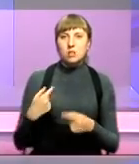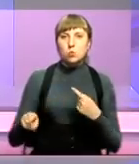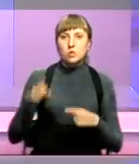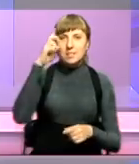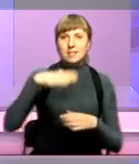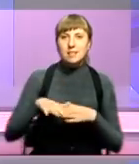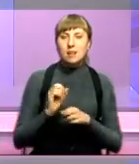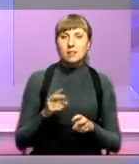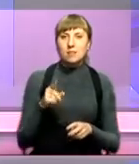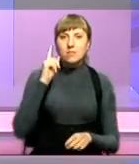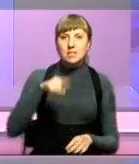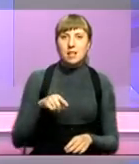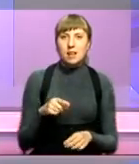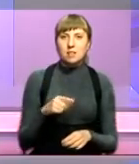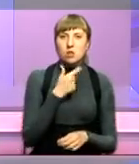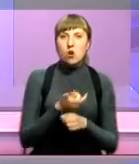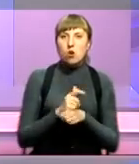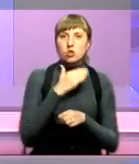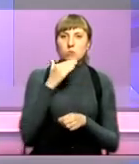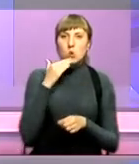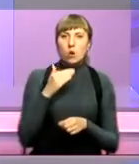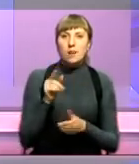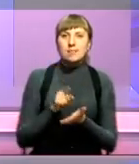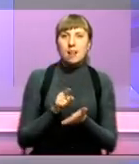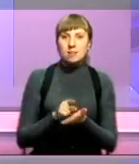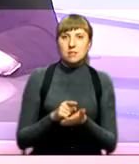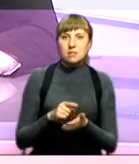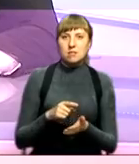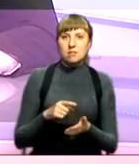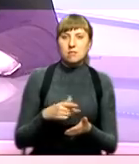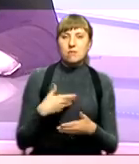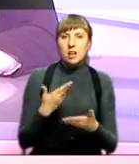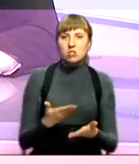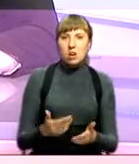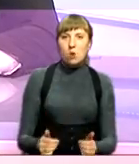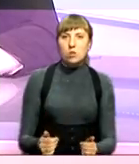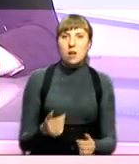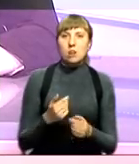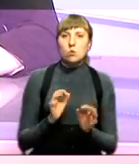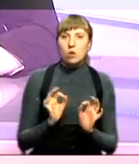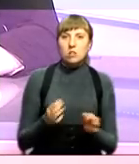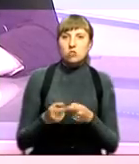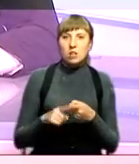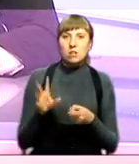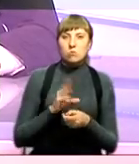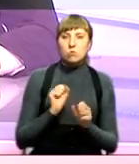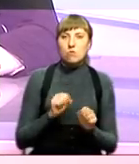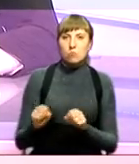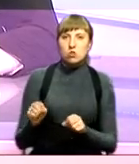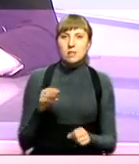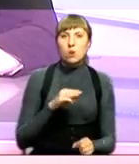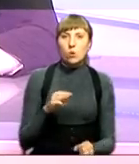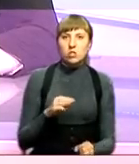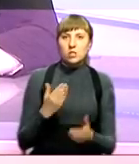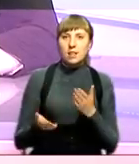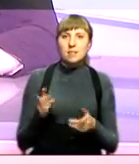как вы знаете, нам сегодня очень много санкциями угрожают, и некоторые санкции уже есть, вот, то, конечно, это теоретически абсолютно возможно и реалистично. Если даже этого не